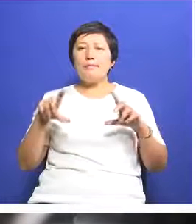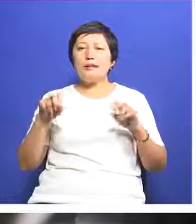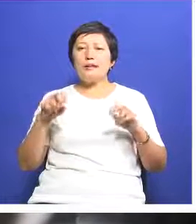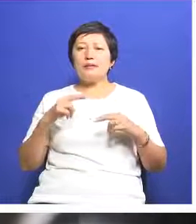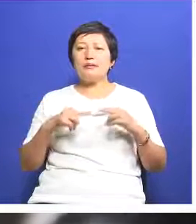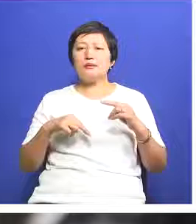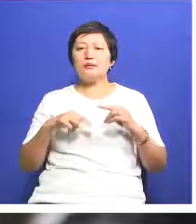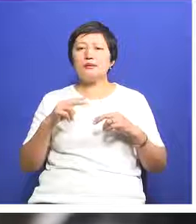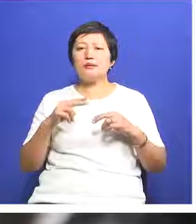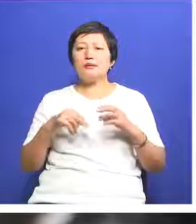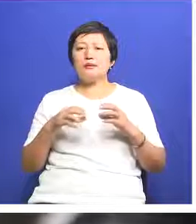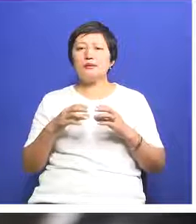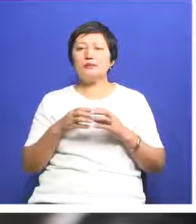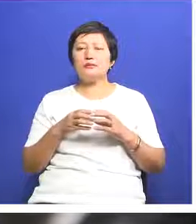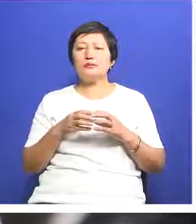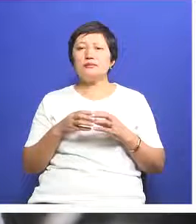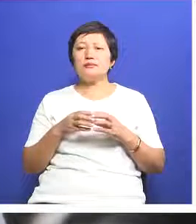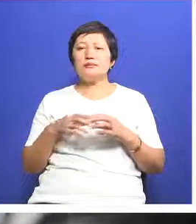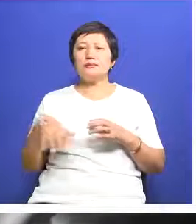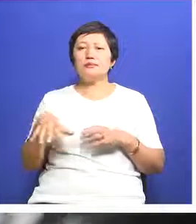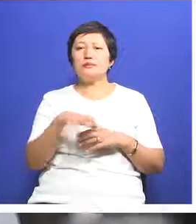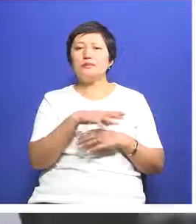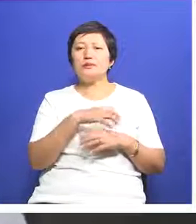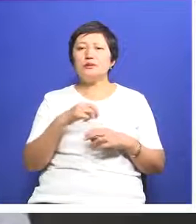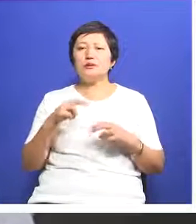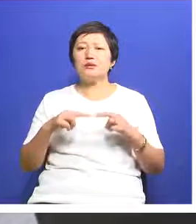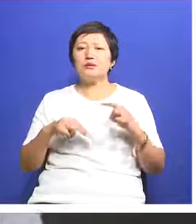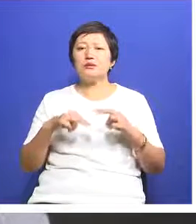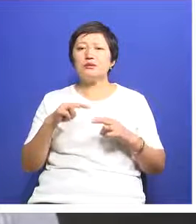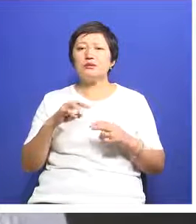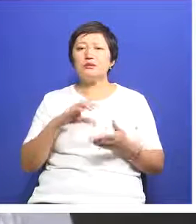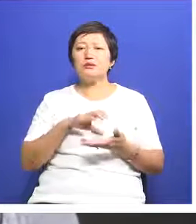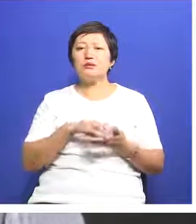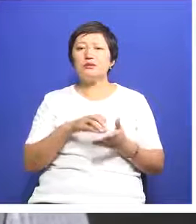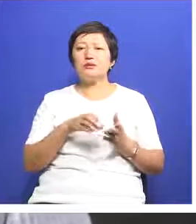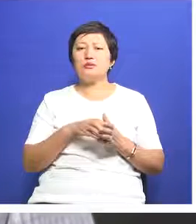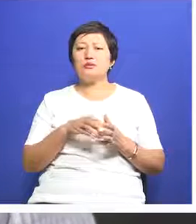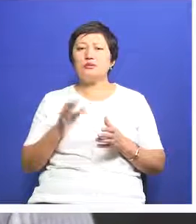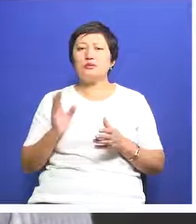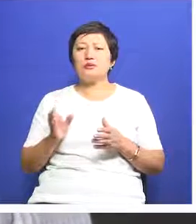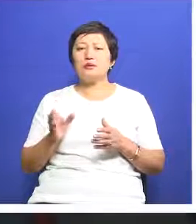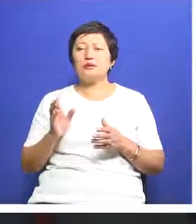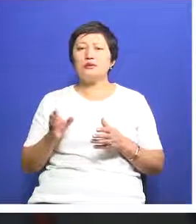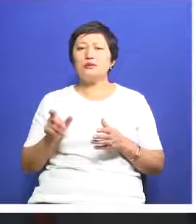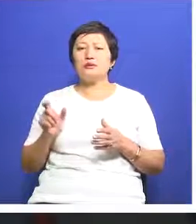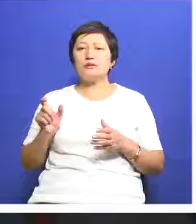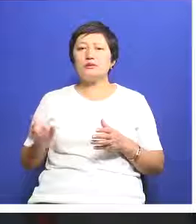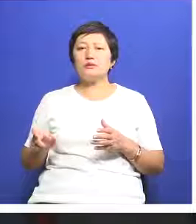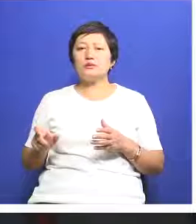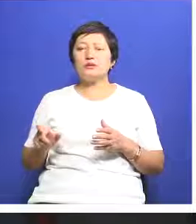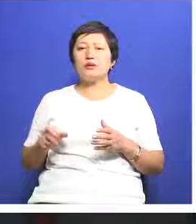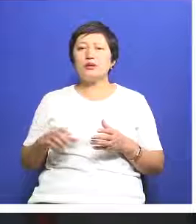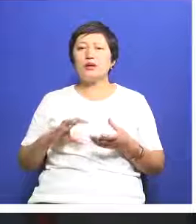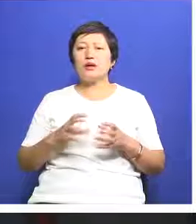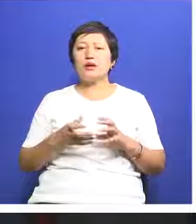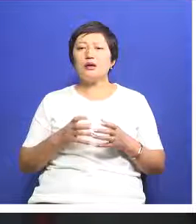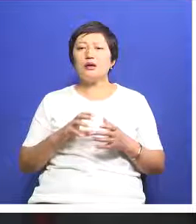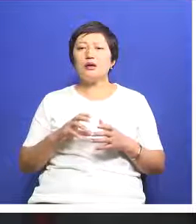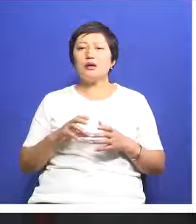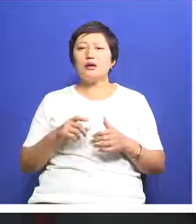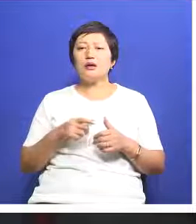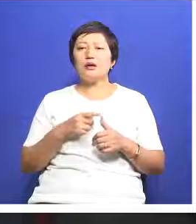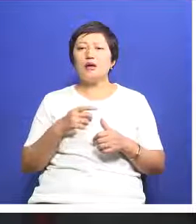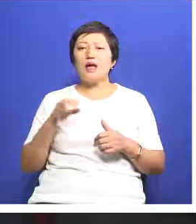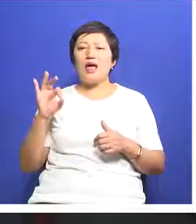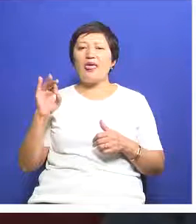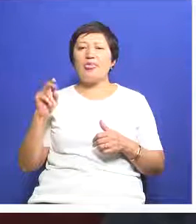kurulsun. Bizde kuruluş bölüm var mı Murat? Bu kişiler kaya oldu aytıp otur? İntimak